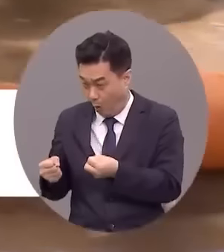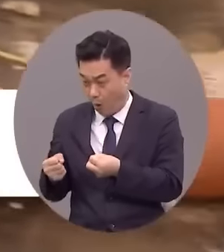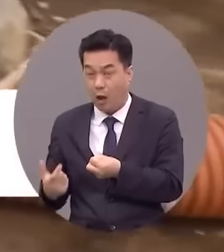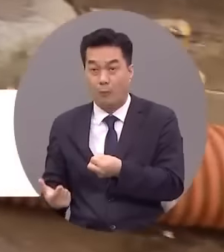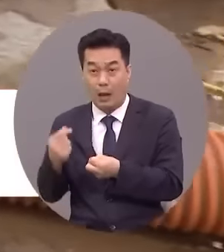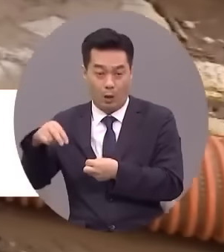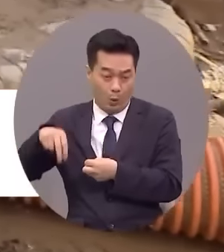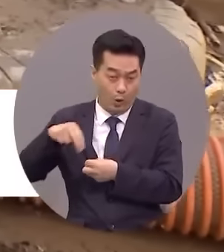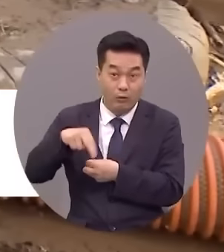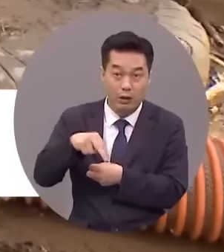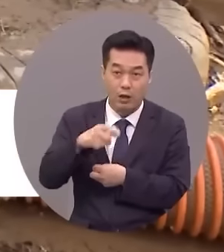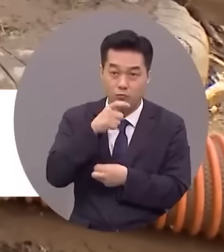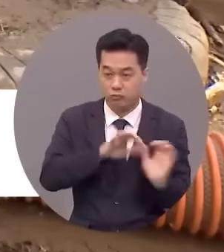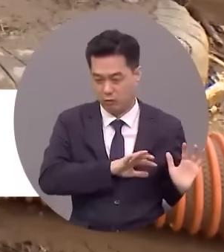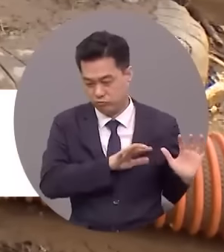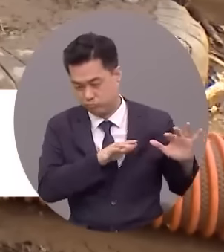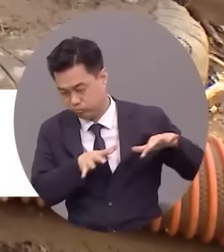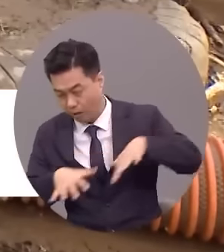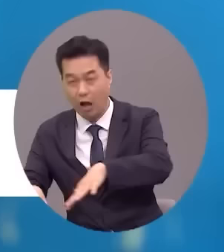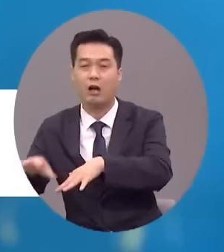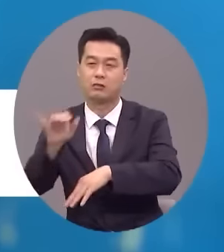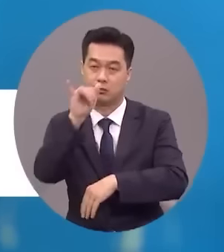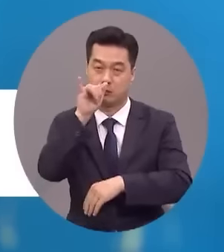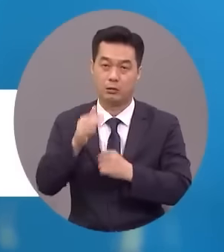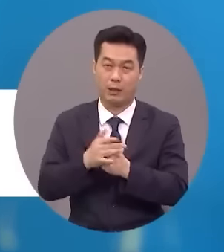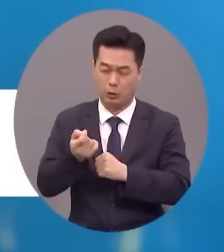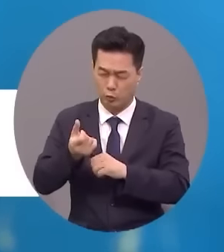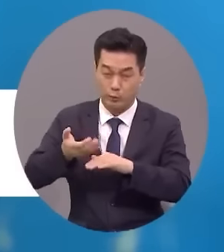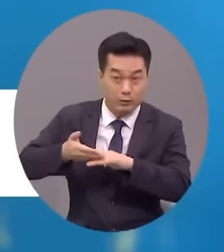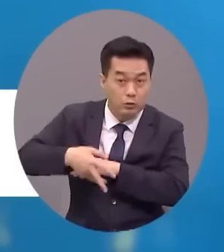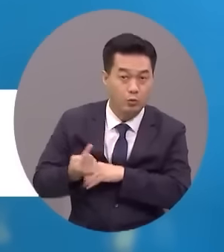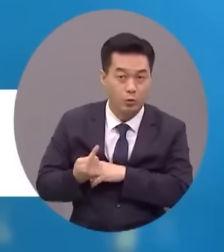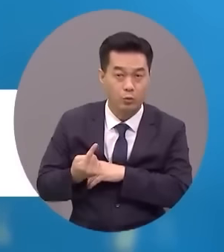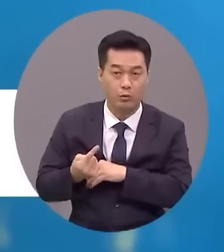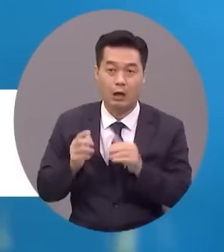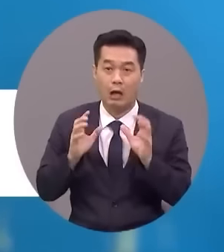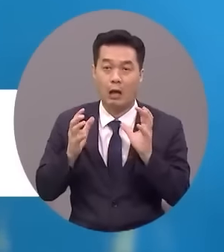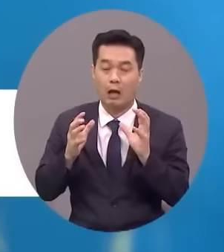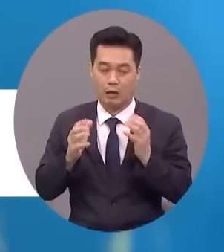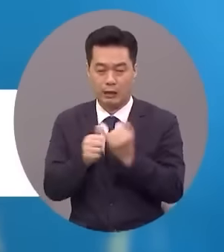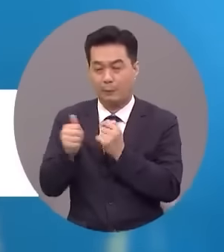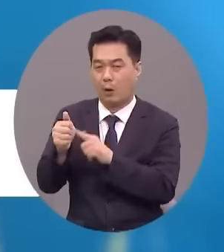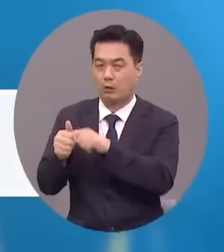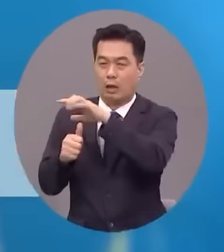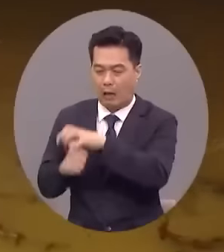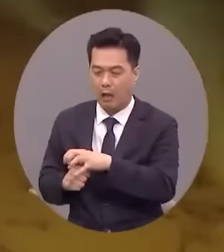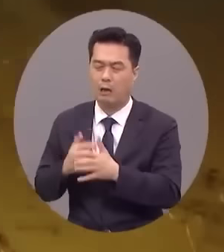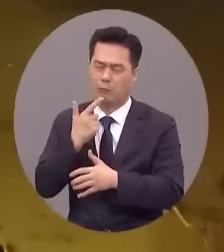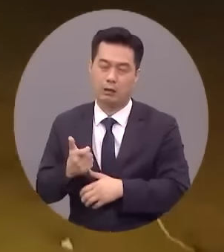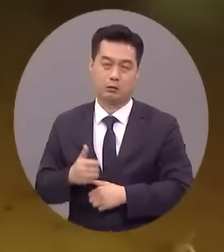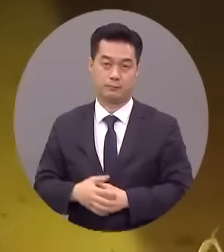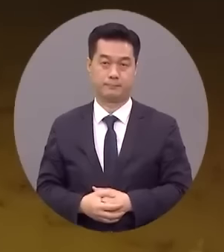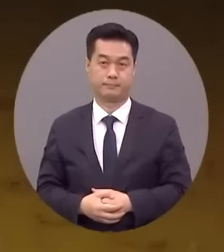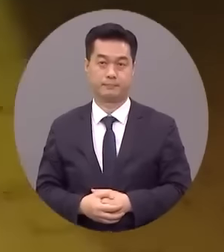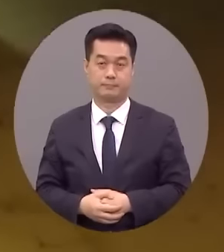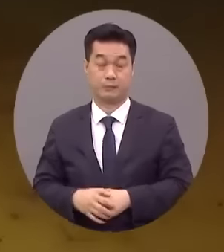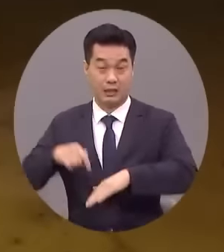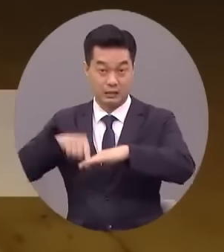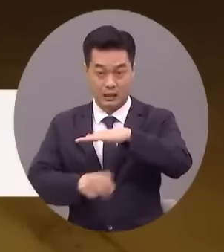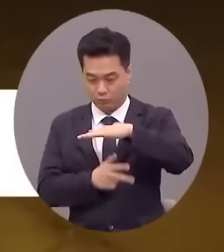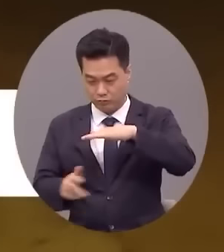올라오는데 이제 물이 싹 몰렸대요. 조금만 늦어도 애기 아빠도 갇힐 수도 있는 상황이었었어요. 지하